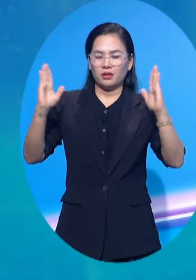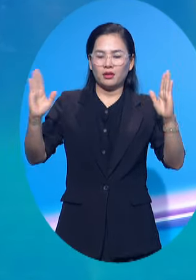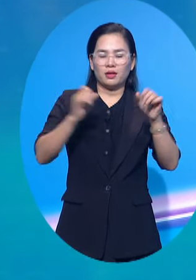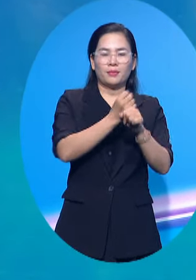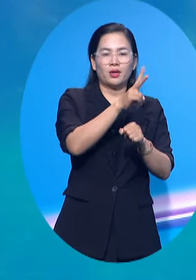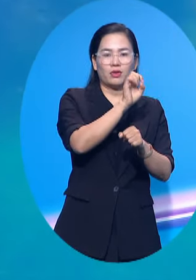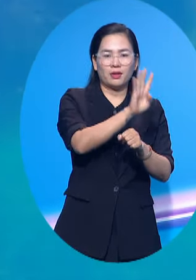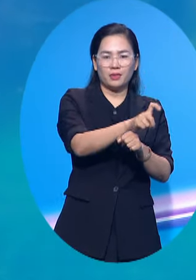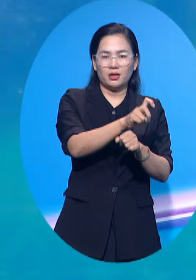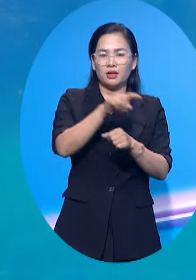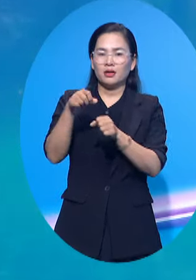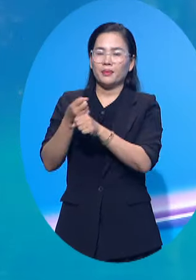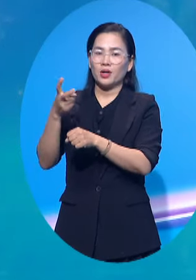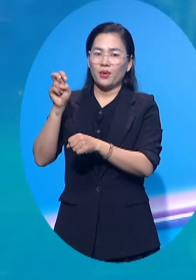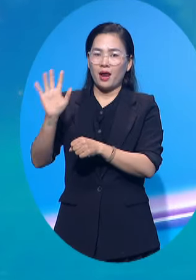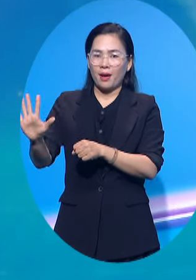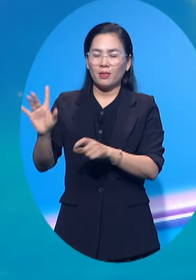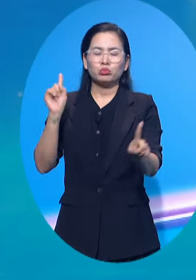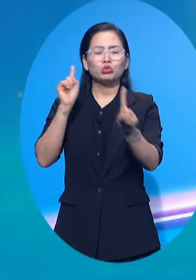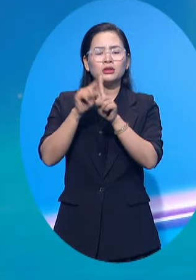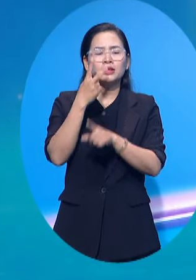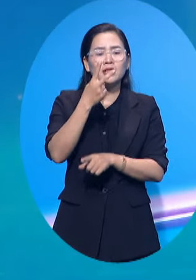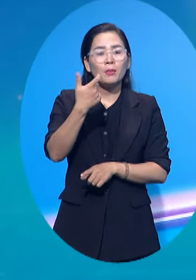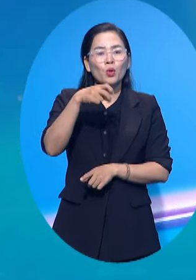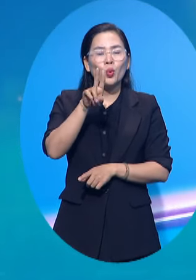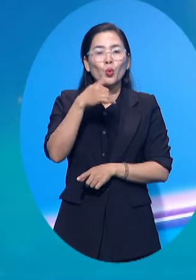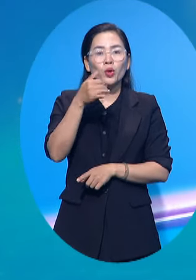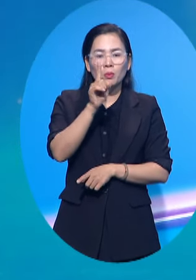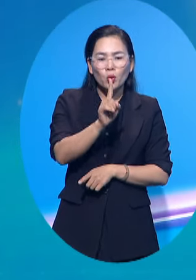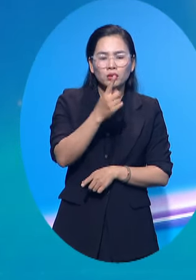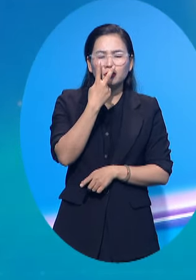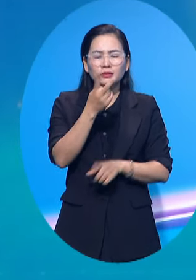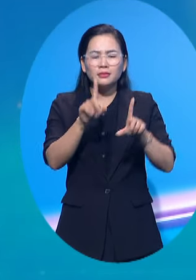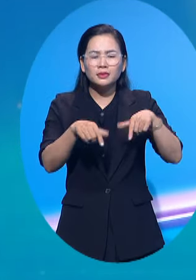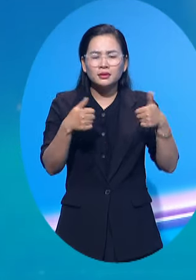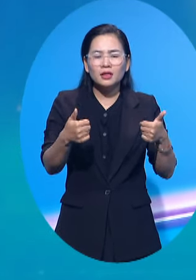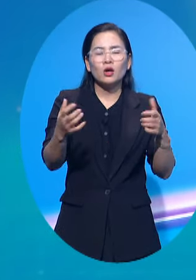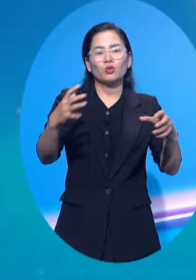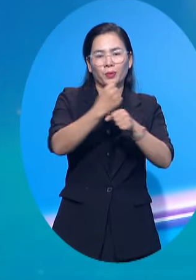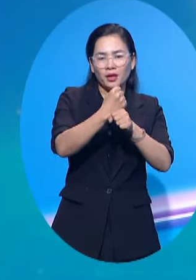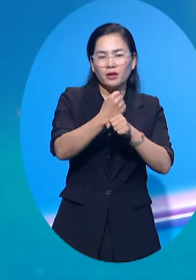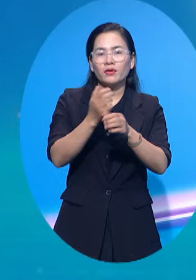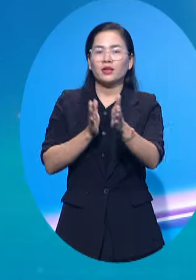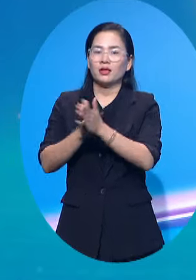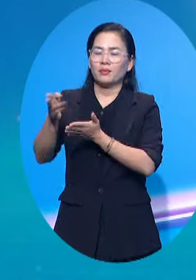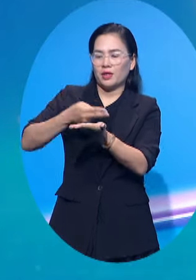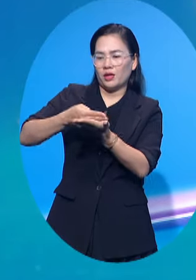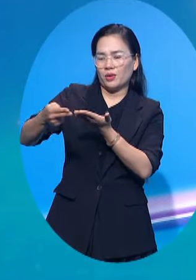2020-2025, nhằm đánh giá kết quả thực hiện nhiệm vụ quý 1 và định hướng nhiệm vụ giải pháp trọng tâm quý 2 năm 2024.